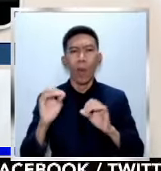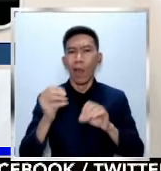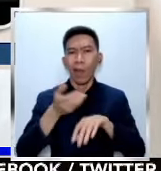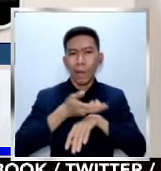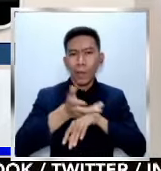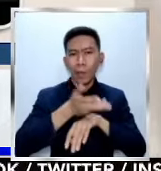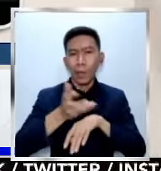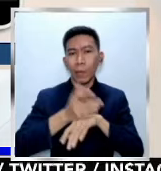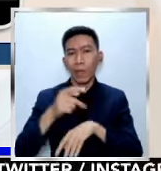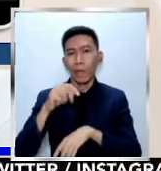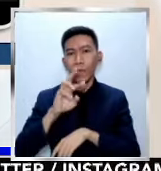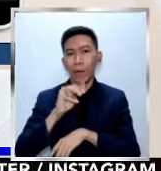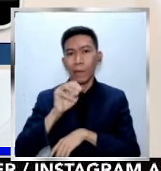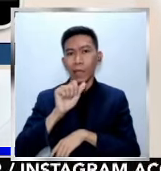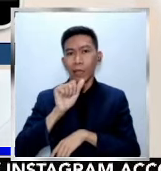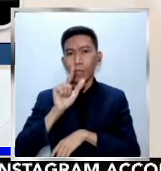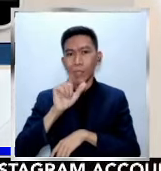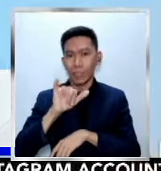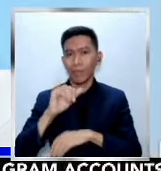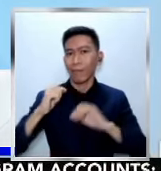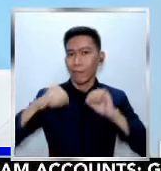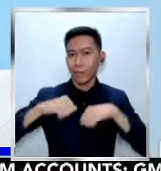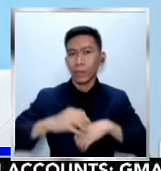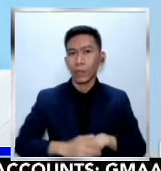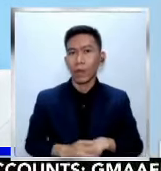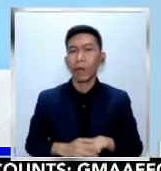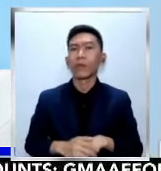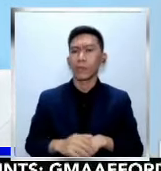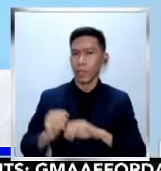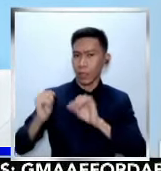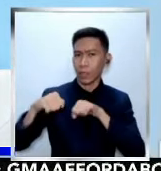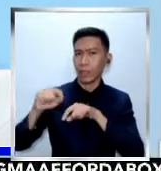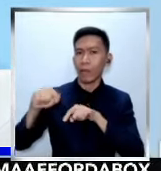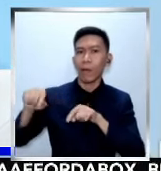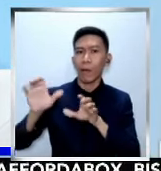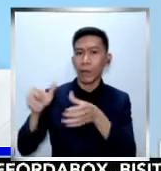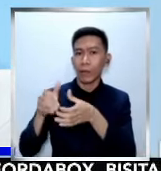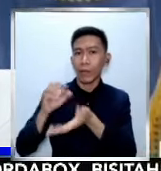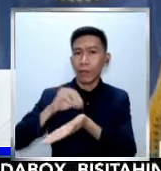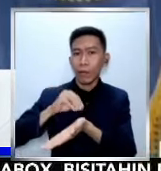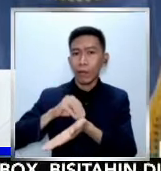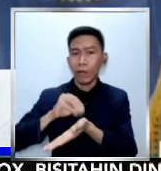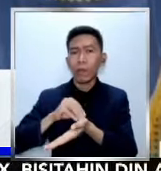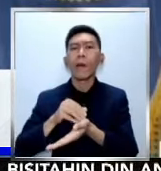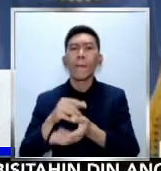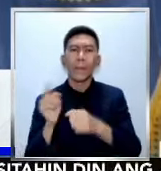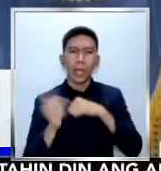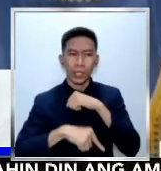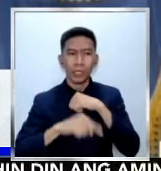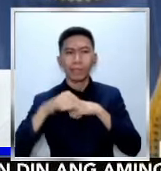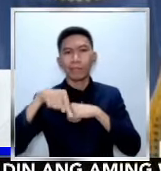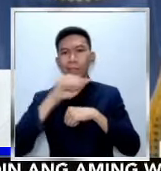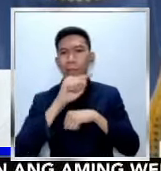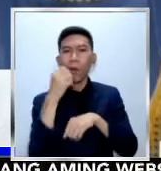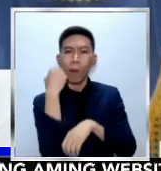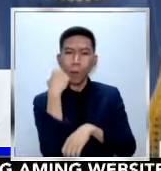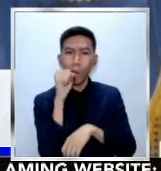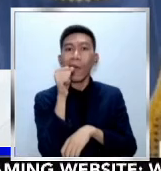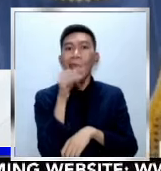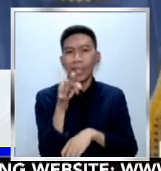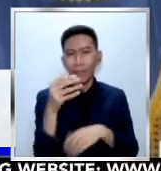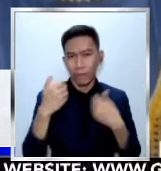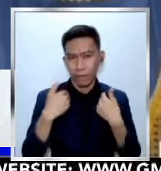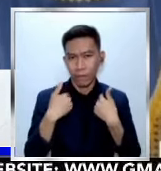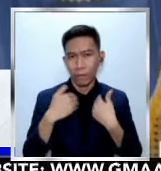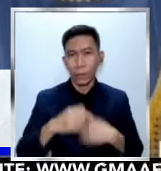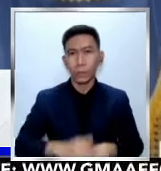ng Philippine College of Physicians na agad na parusahan ang mga sangkot sa katiwalian, kung meron man. File cases is the right way